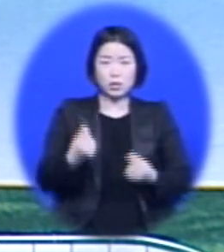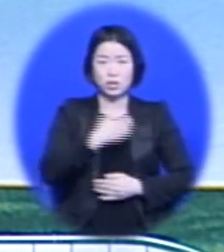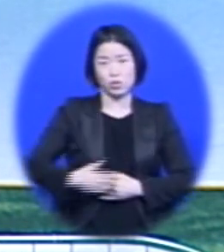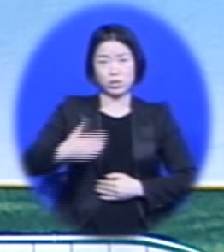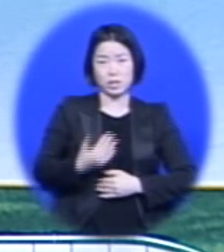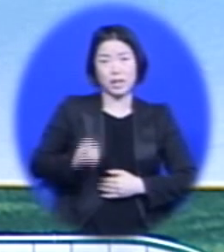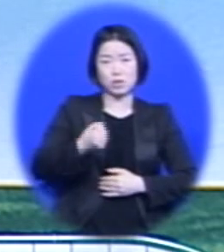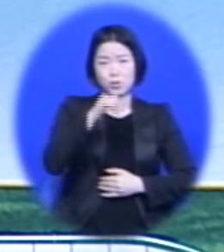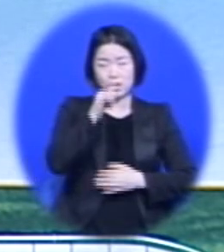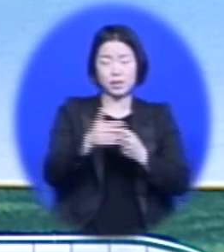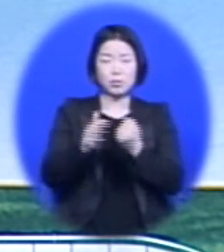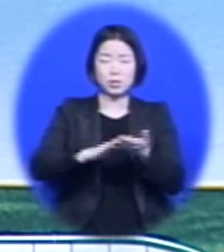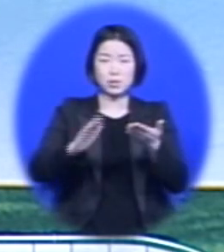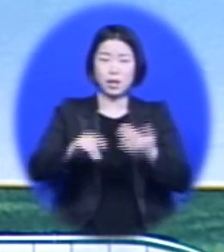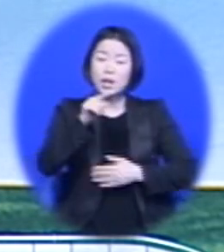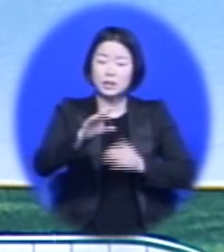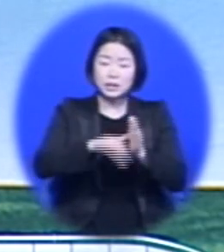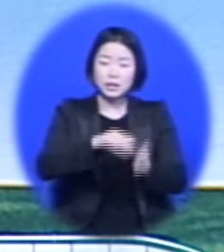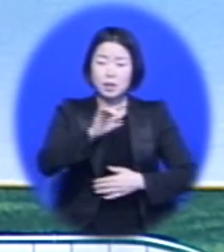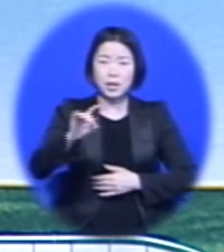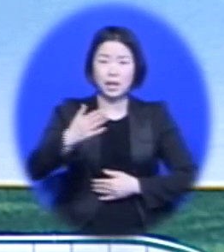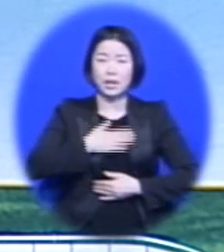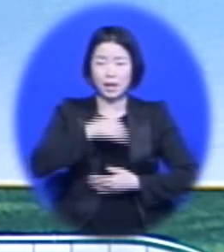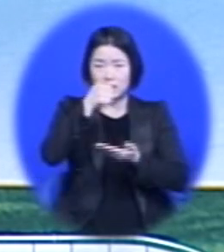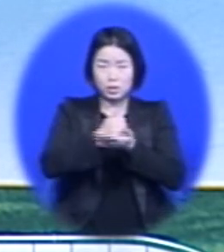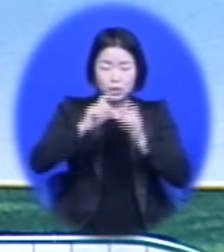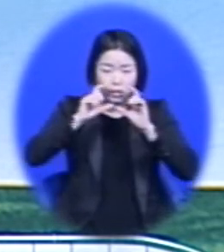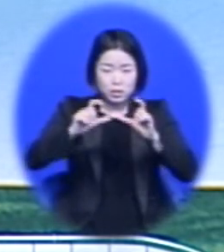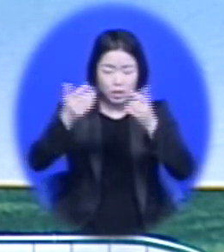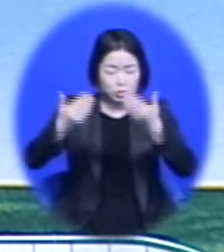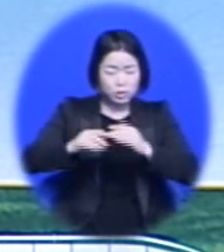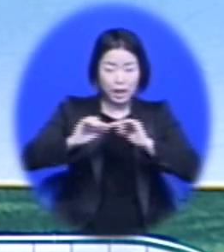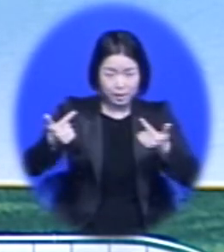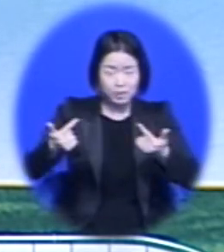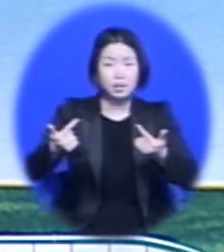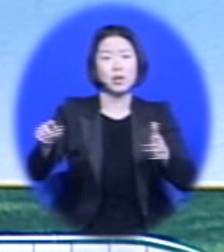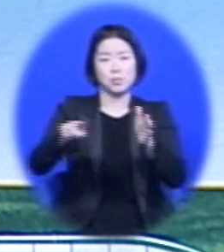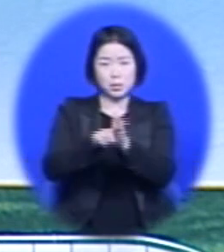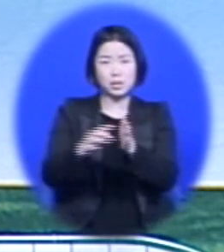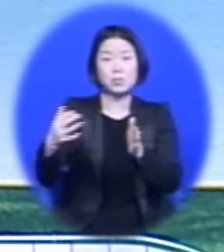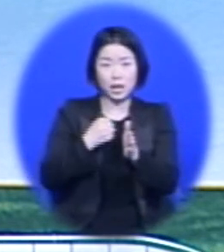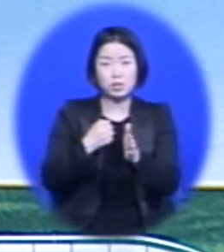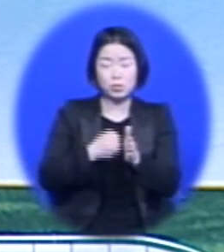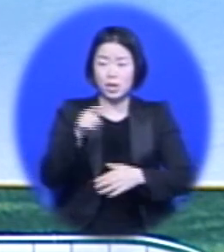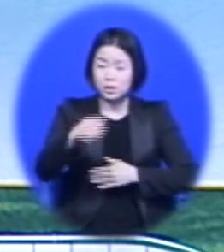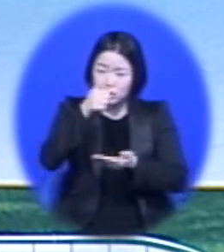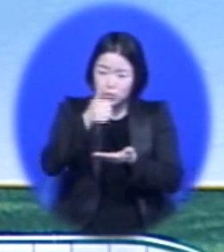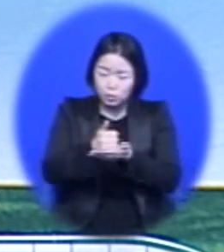때문입니다. 그때마다 하나님이 나를 정죄하지 않으신다는 믿음을 가지고 그